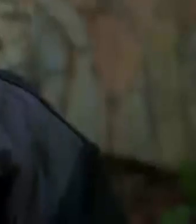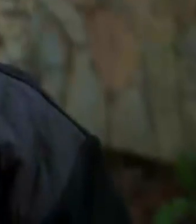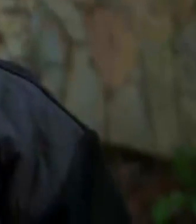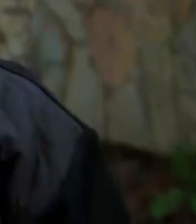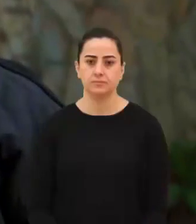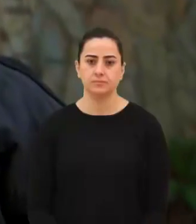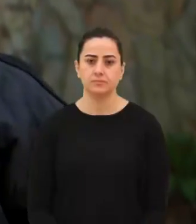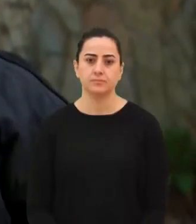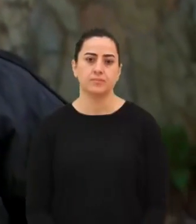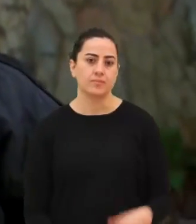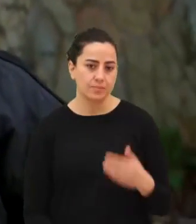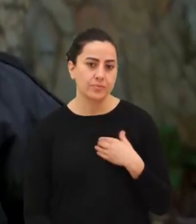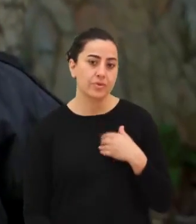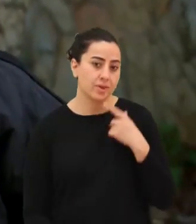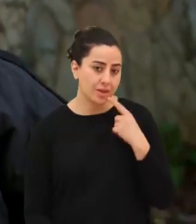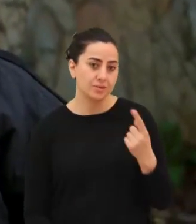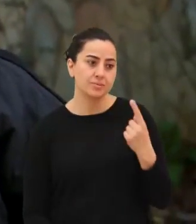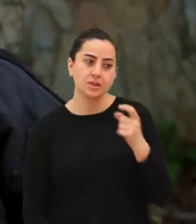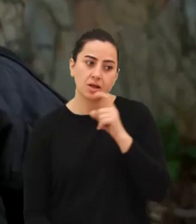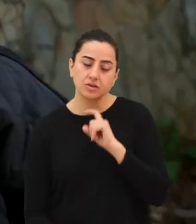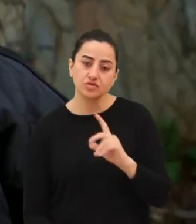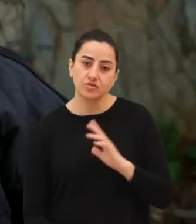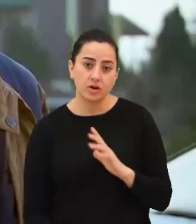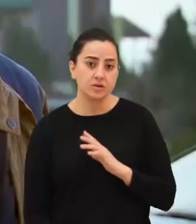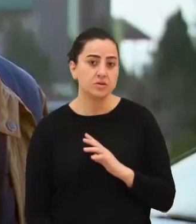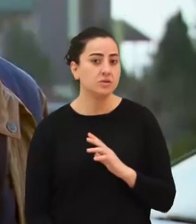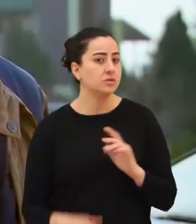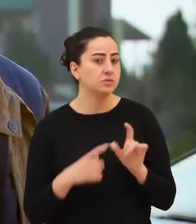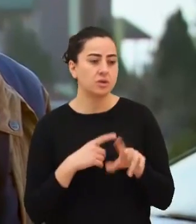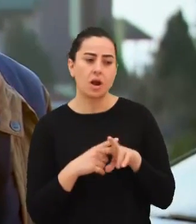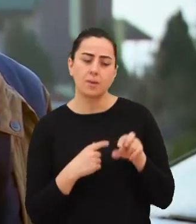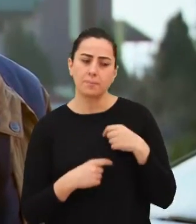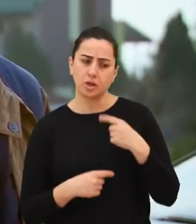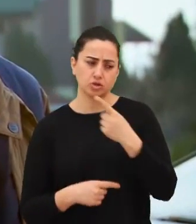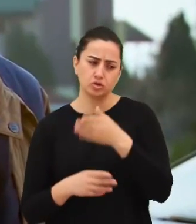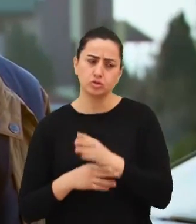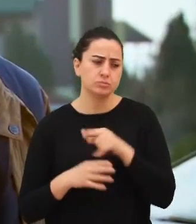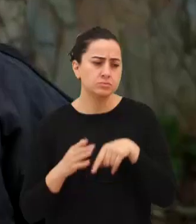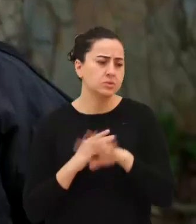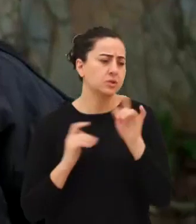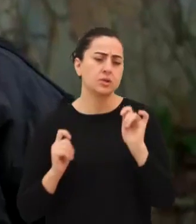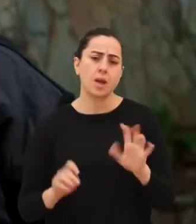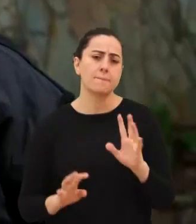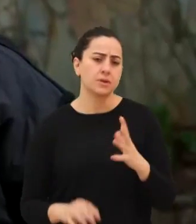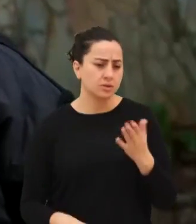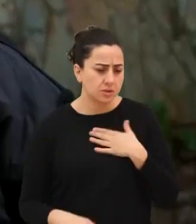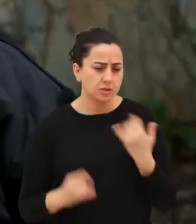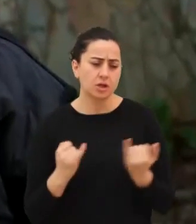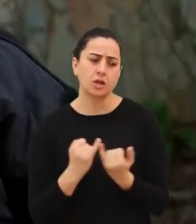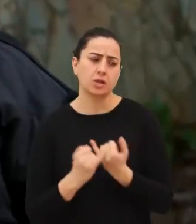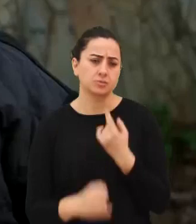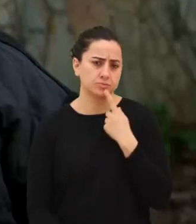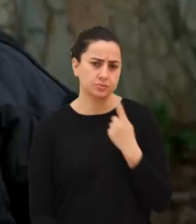Ana dönüş. Ben dedim efendim, yanlışınız var dedim. Zarp Bey'e ben kefilim dedim. Ha benim öz kardeşim ha Zarp